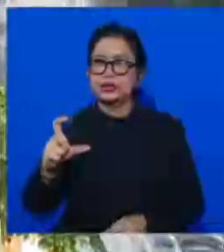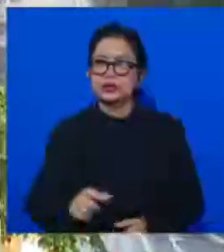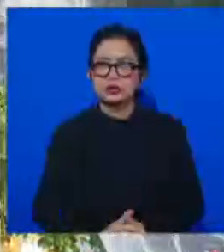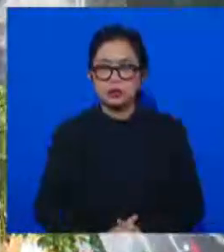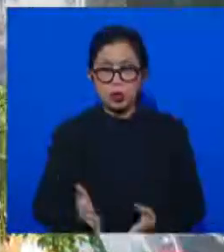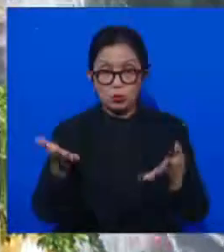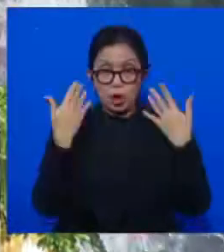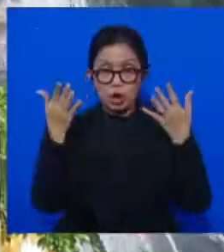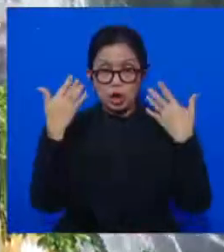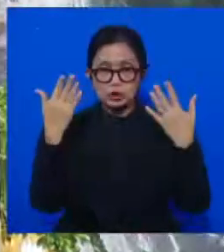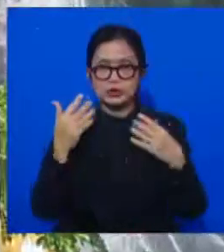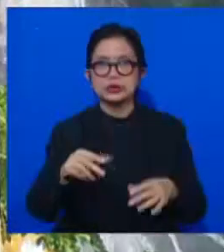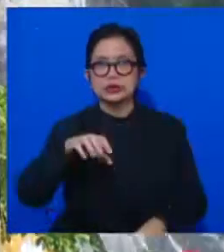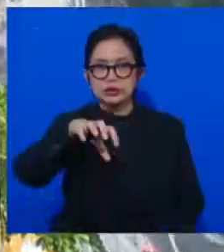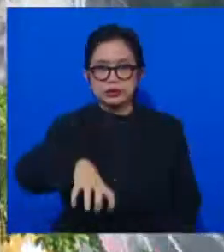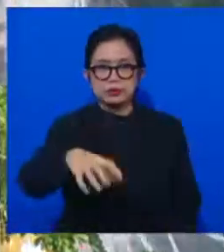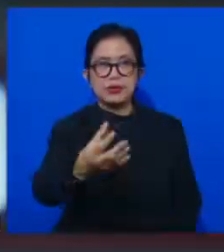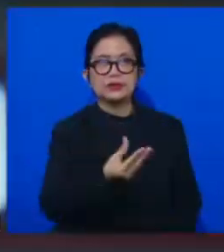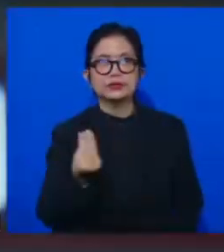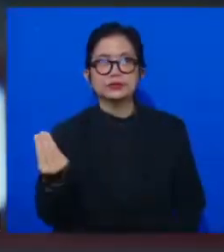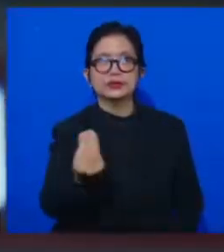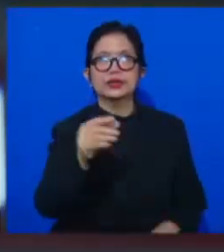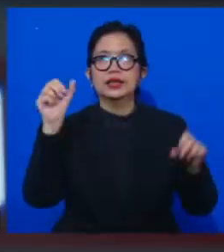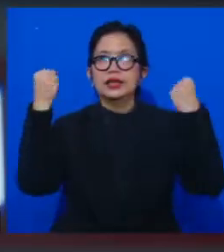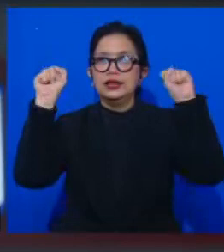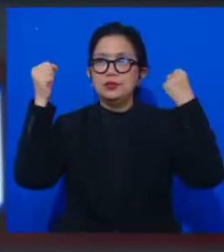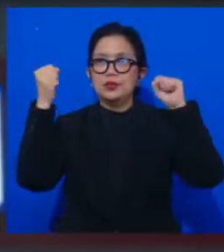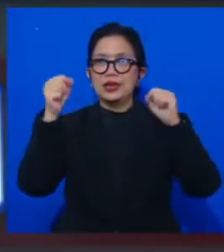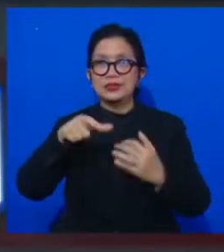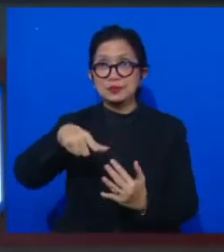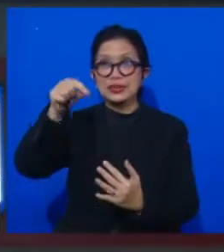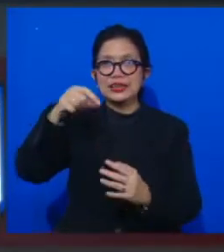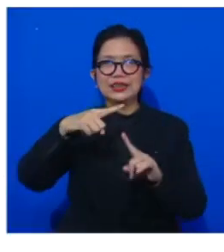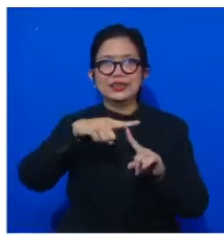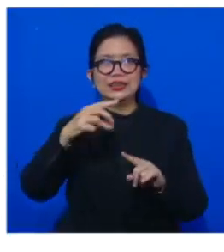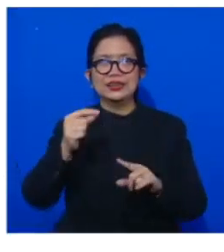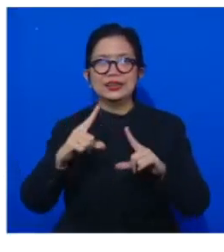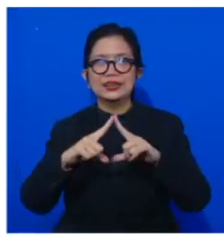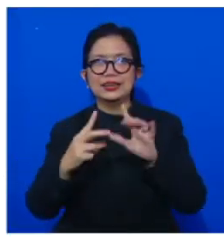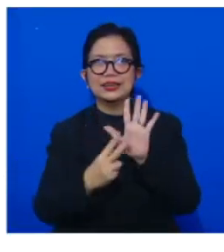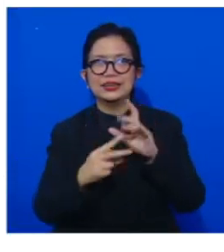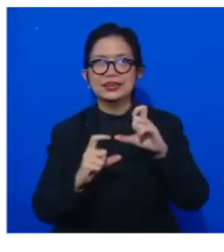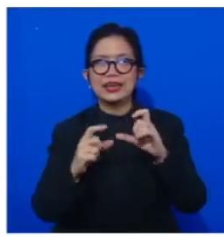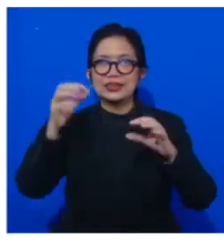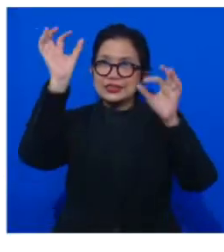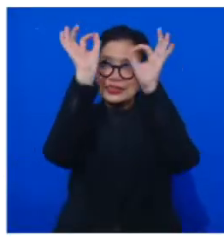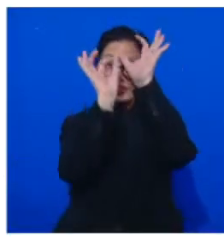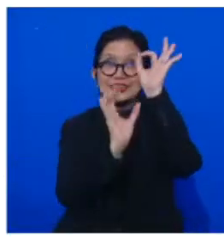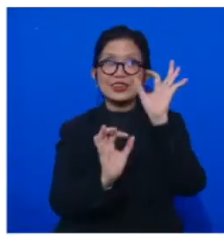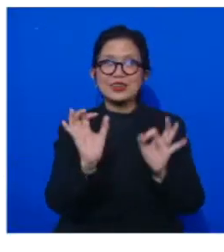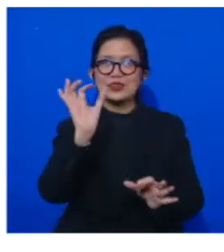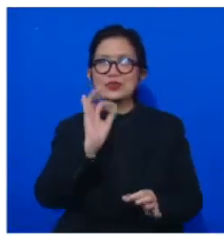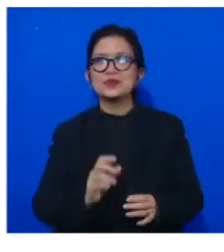Celcius. Lokasi liburan bersuhu dingin bisa menjadi referensi Anda. Ya, di Trans Snow World Surabaya, Anda bisa belajar